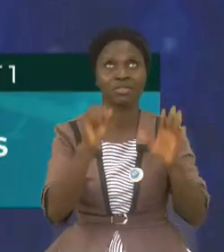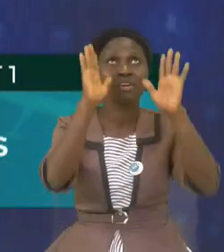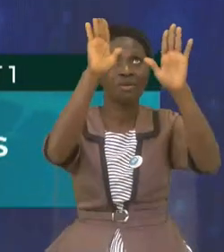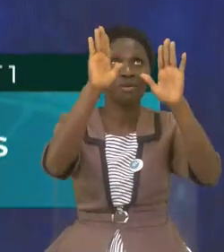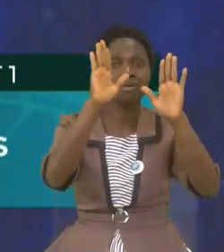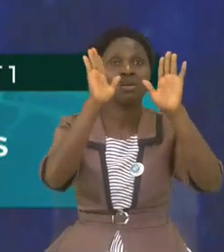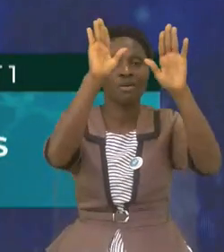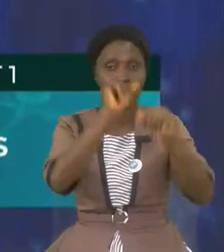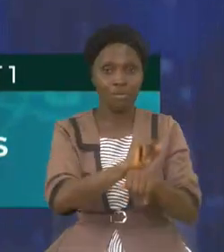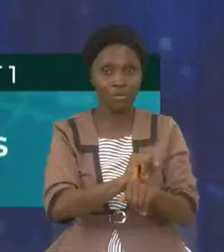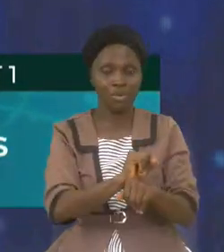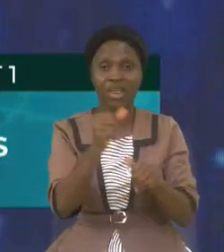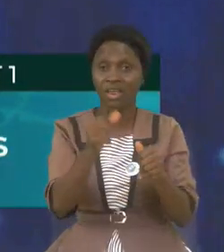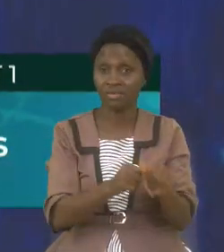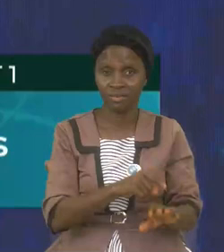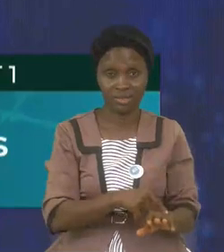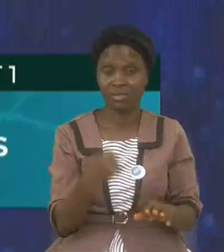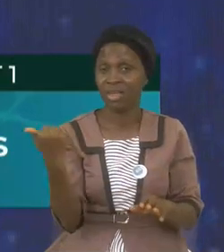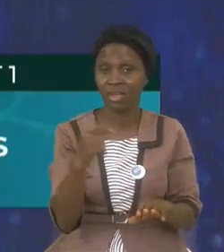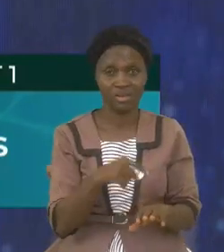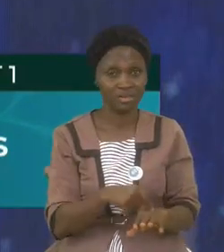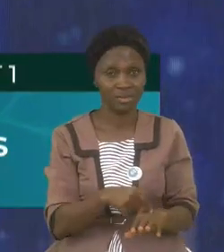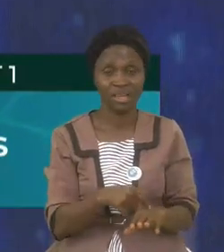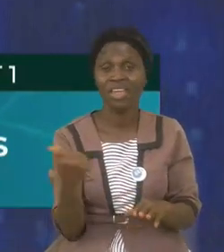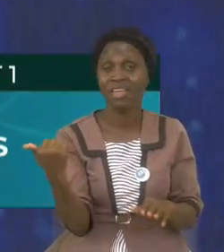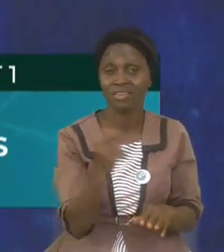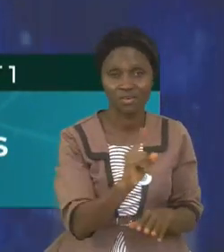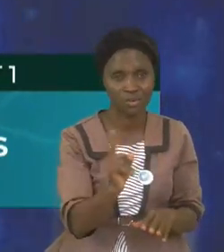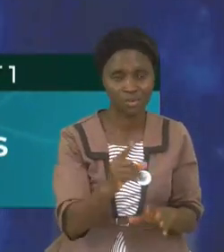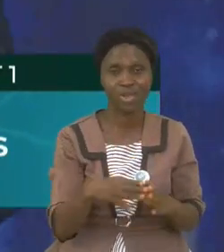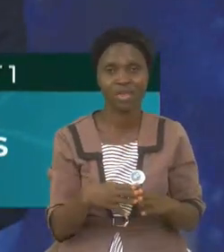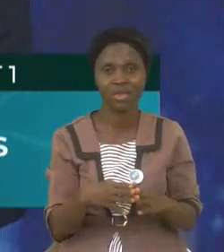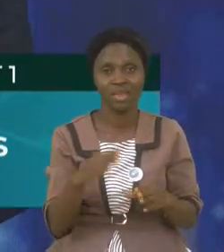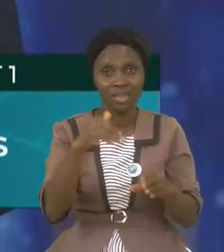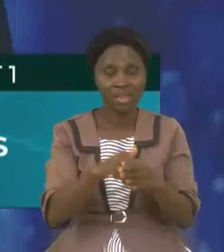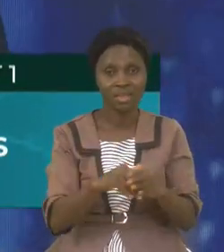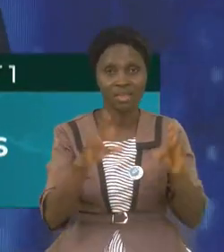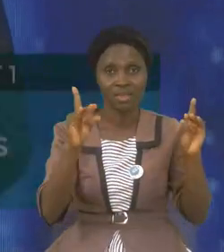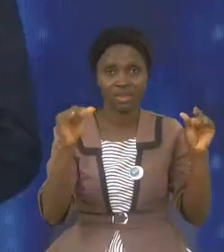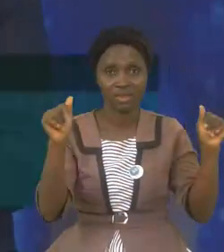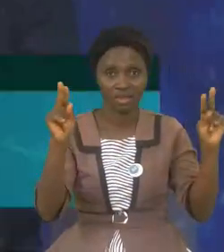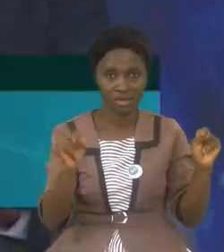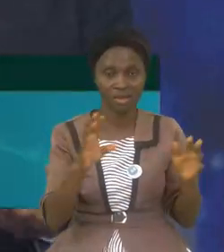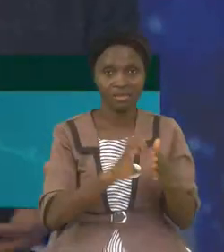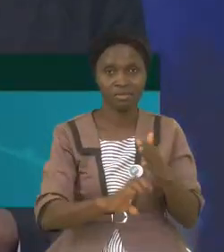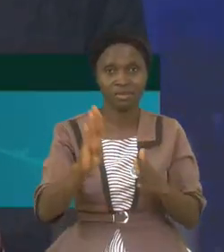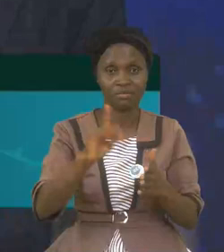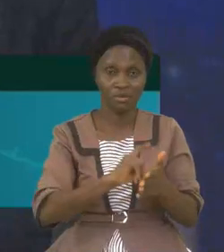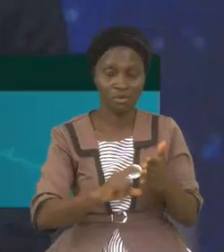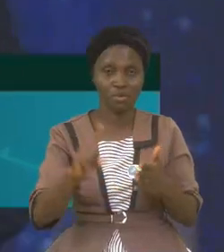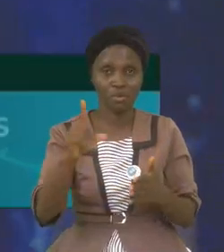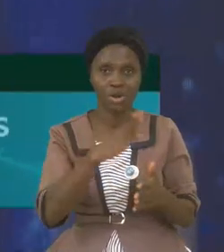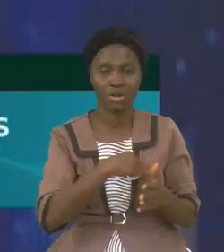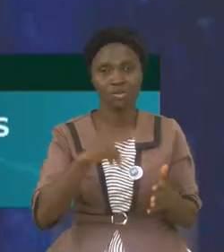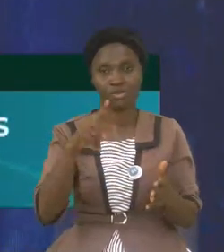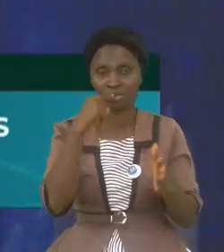Le Dieu, les signes et les prodiges surnaturels du Dieu très haut. Le Dieu qui est au ciel, qui fait des merveilles,